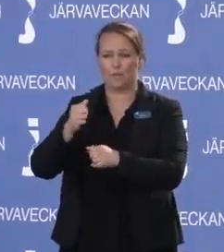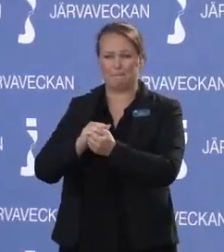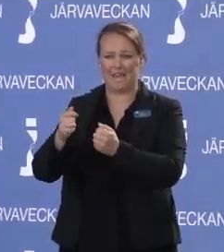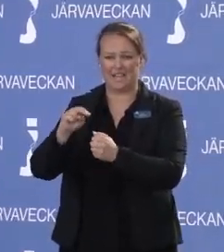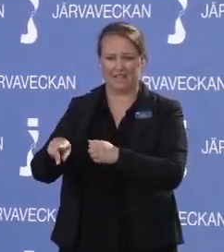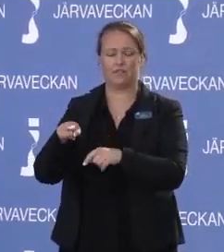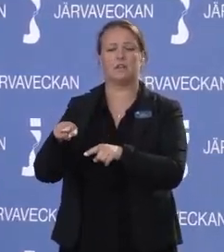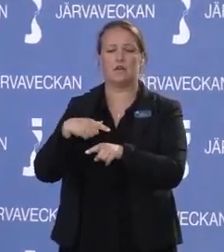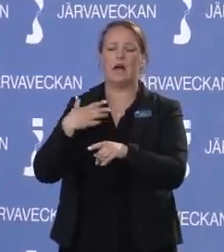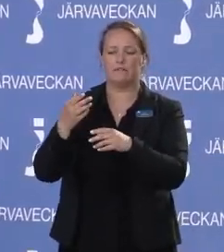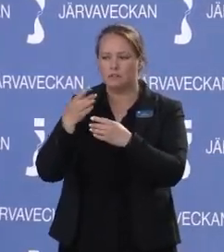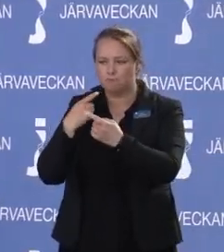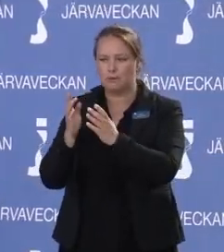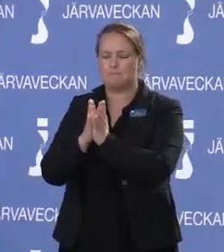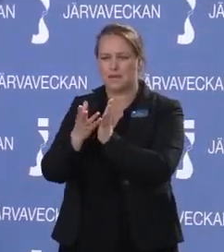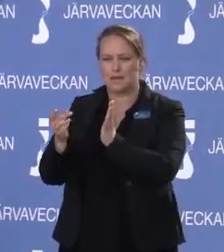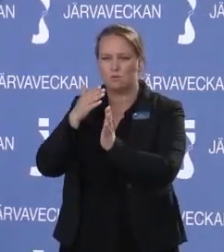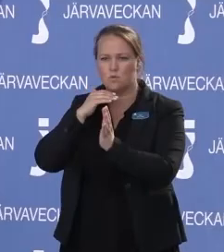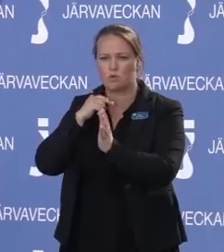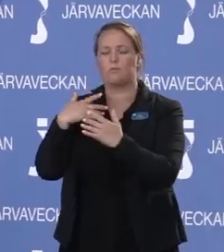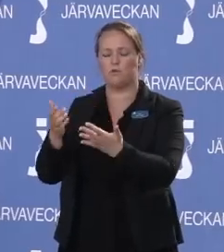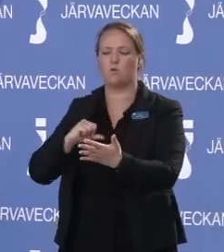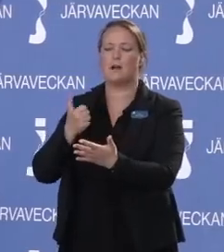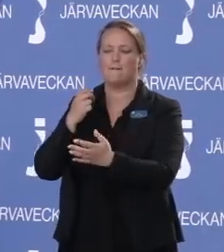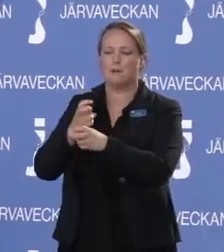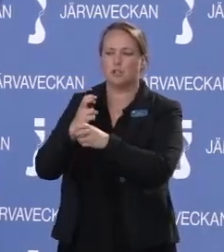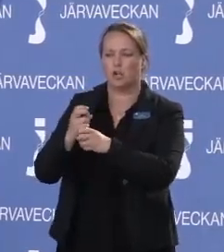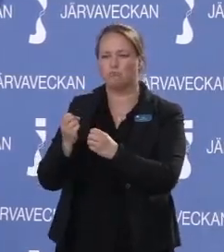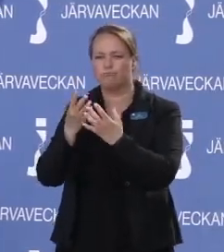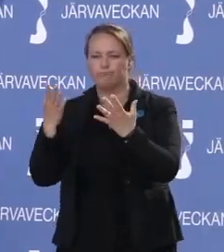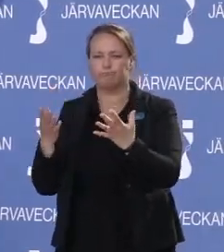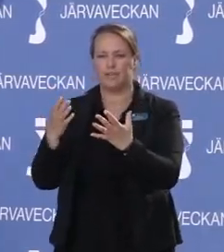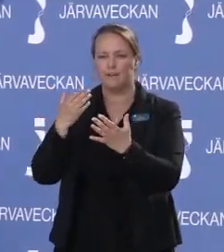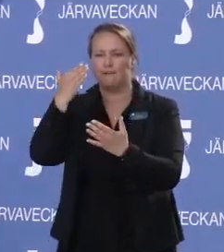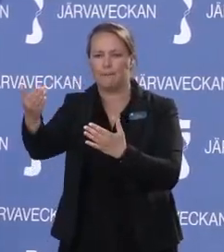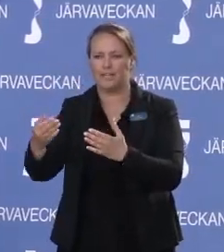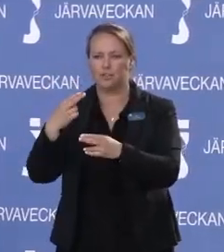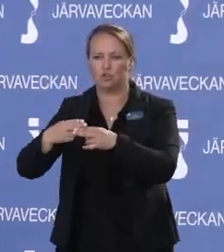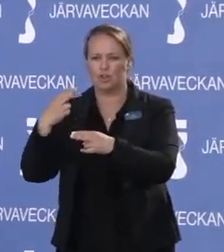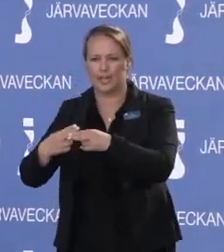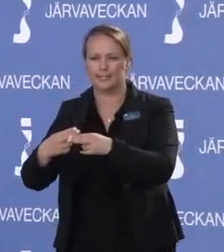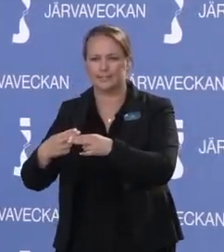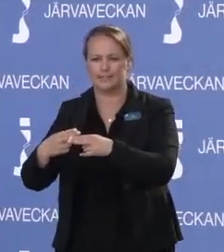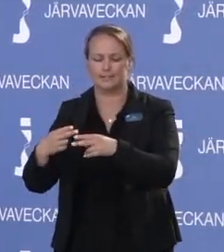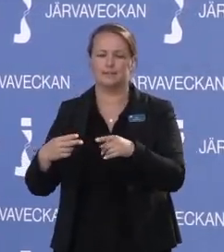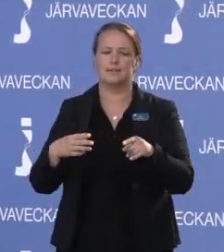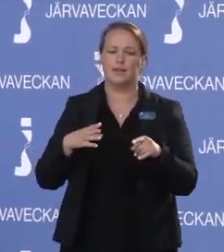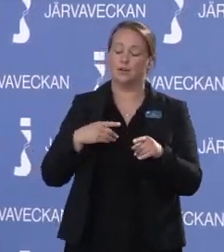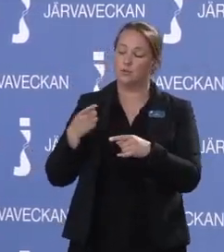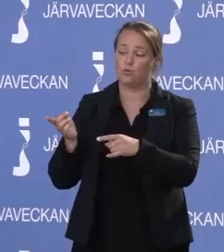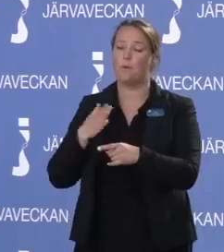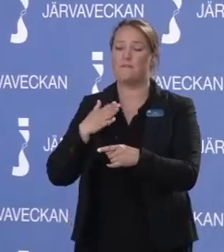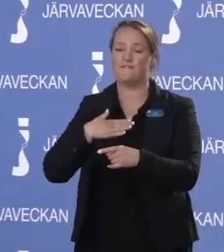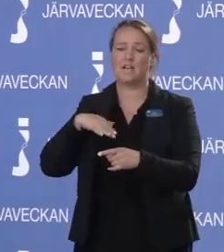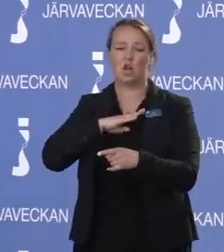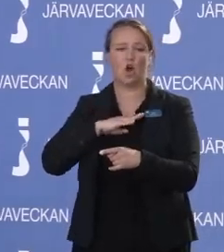fick bygga framtidens nyhetsupplevelser. Och en grej som de ville se, det var nyheter som musik. Varför ska nyheter vara begränsat till text och